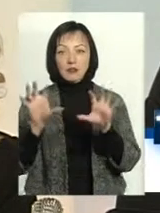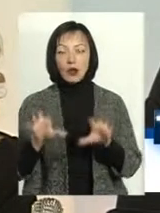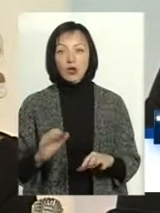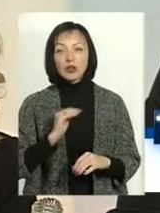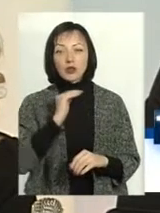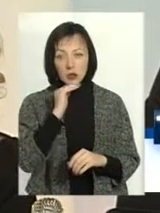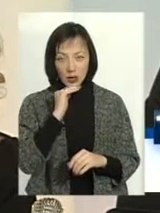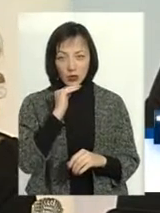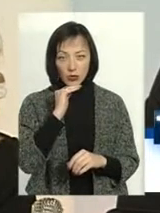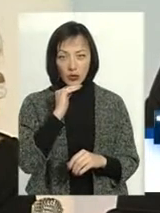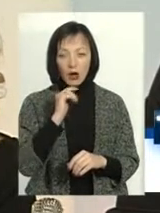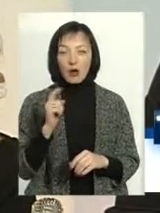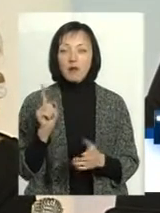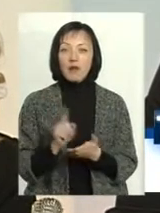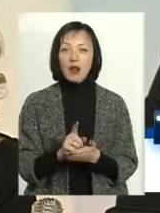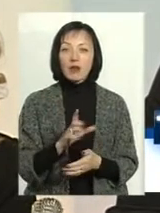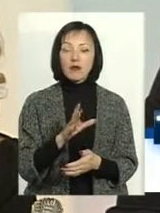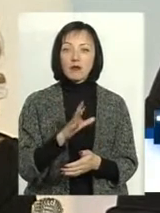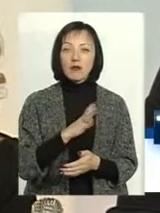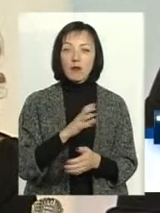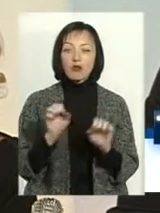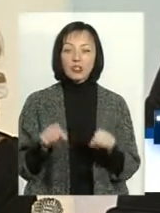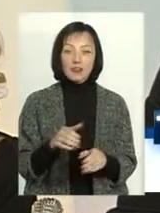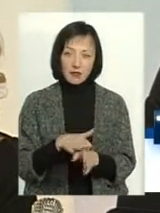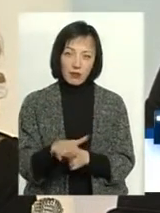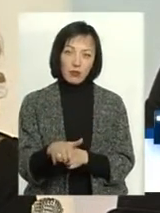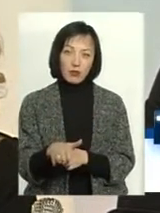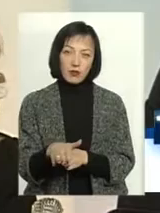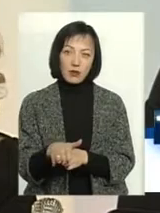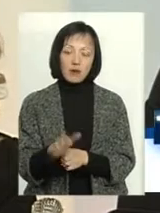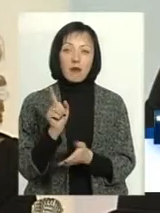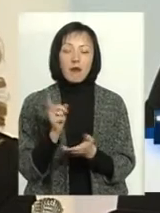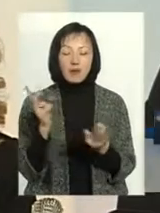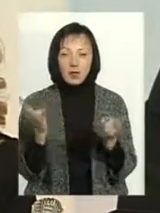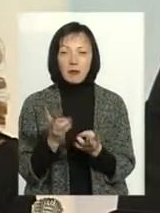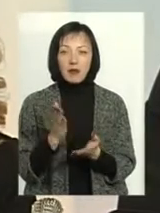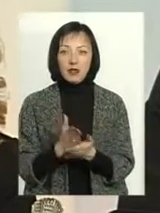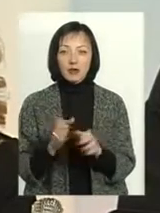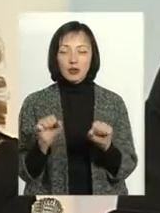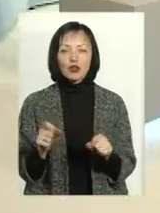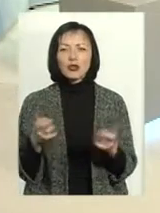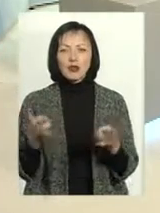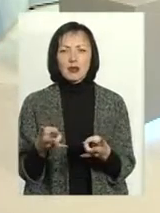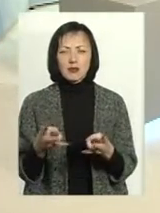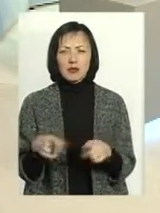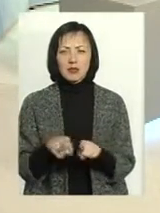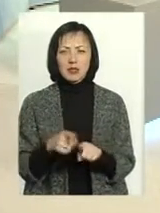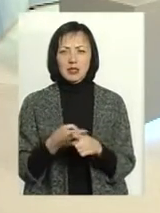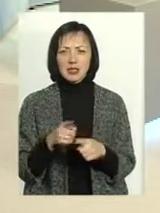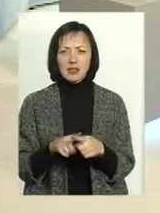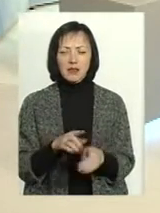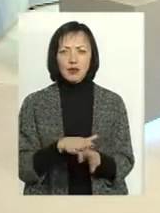достатньо. Мали би можливість це все реалізовувати. Що треба для того, щоб